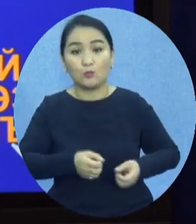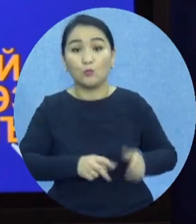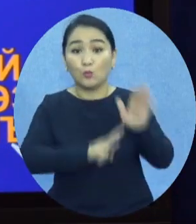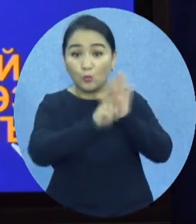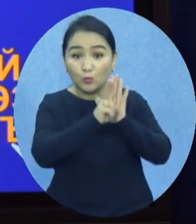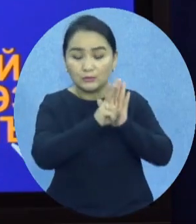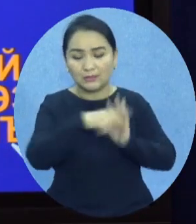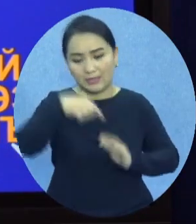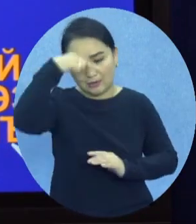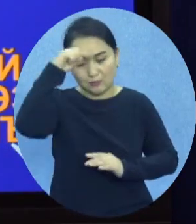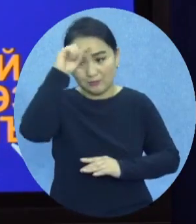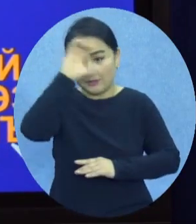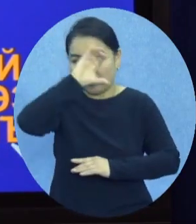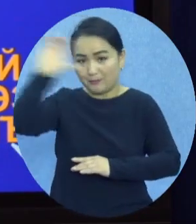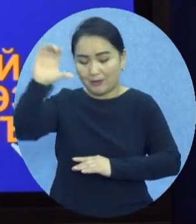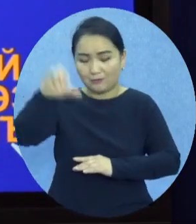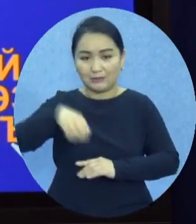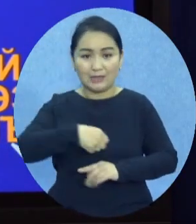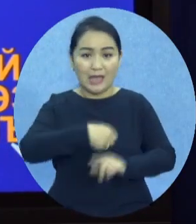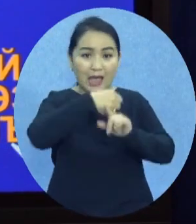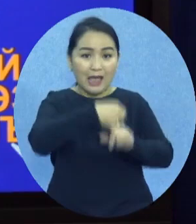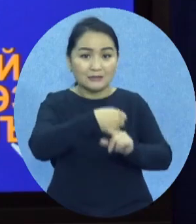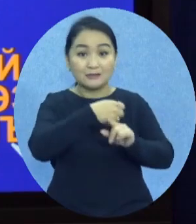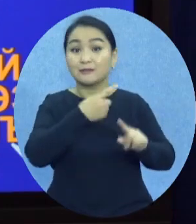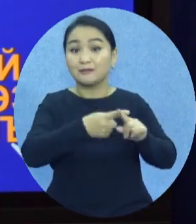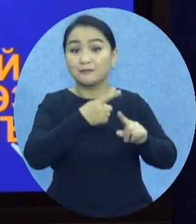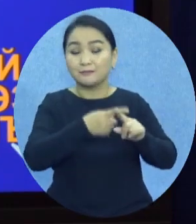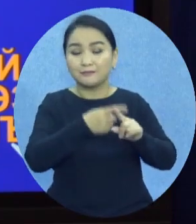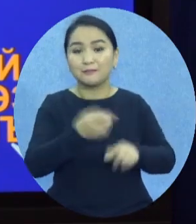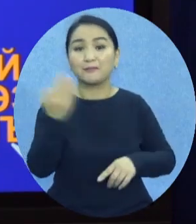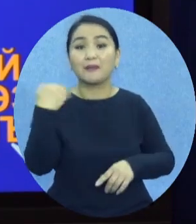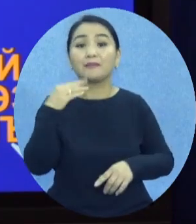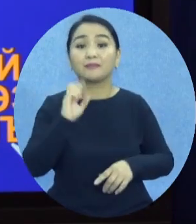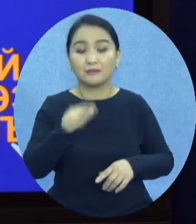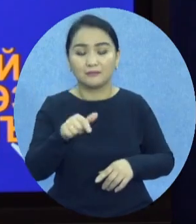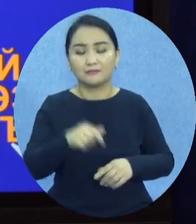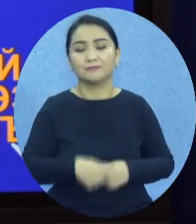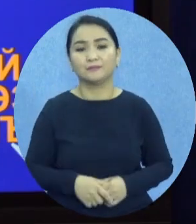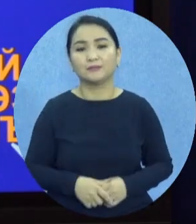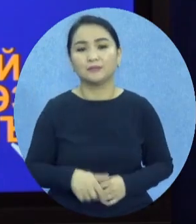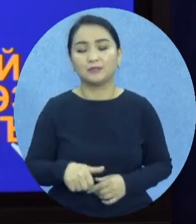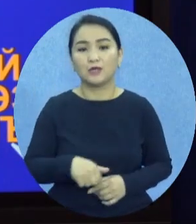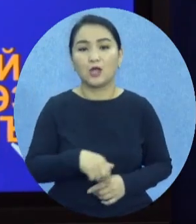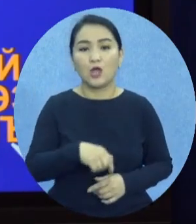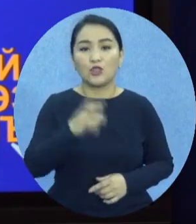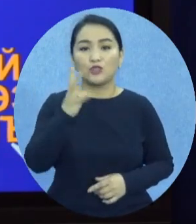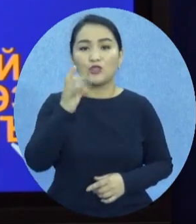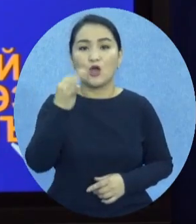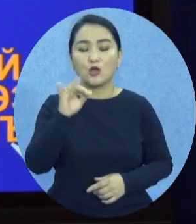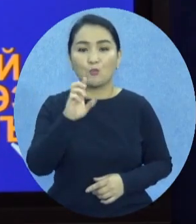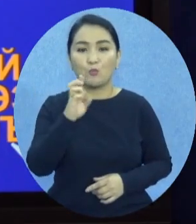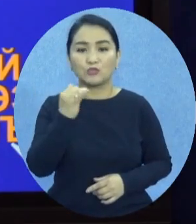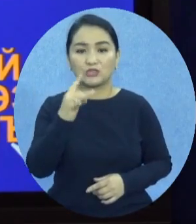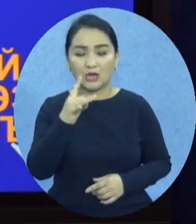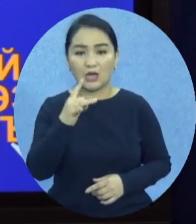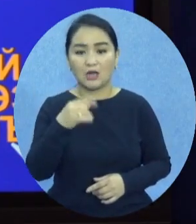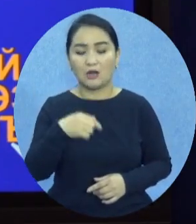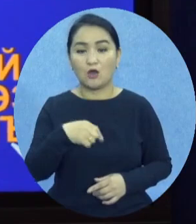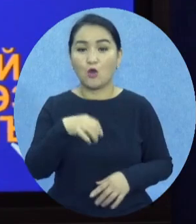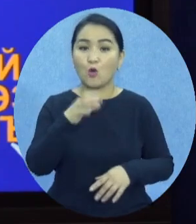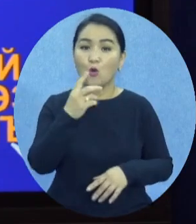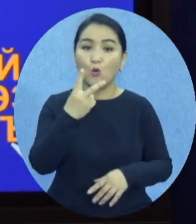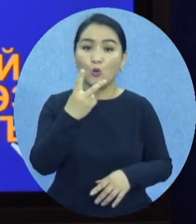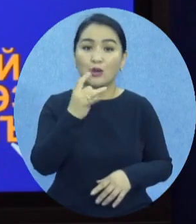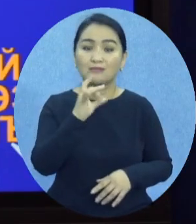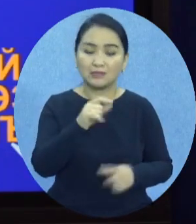бол ирж ачаалык нэмэгдүүлдэг ийм дүр зурагтай байгаа. Тийм учраас ялангуяа нойр булчирхаан зочмог өрөвсөл, за мөн